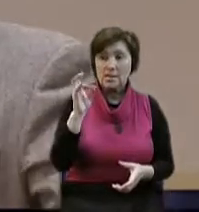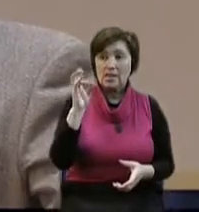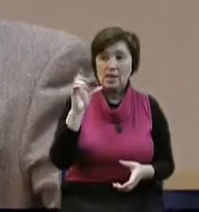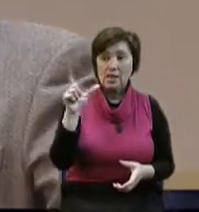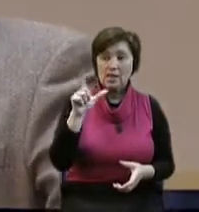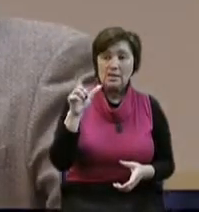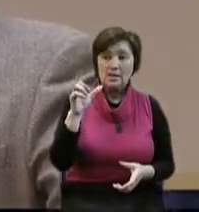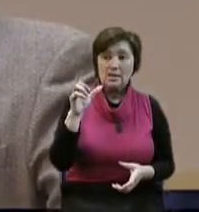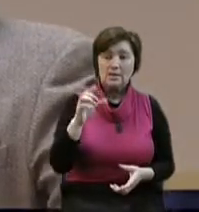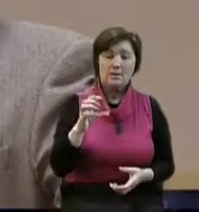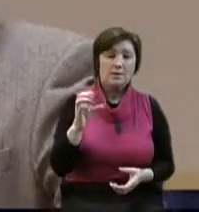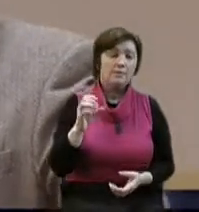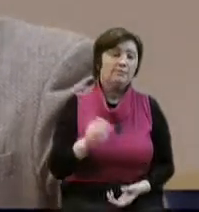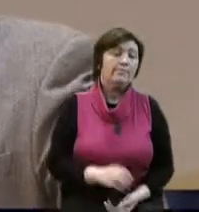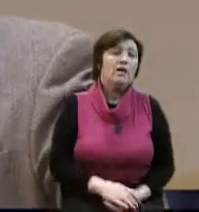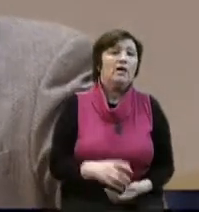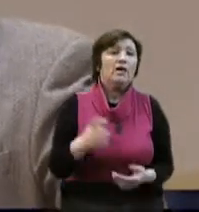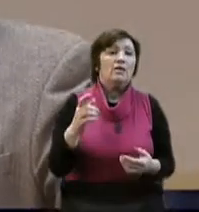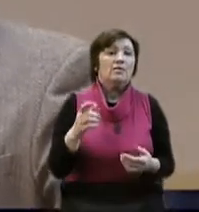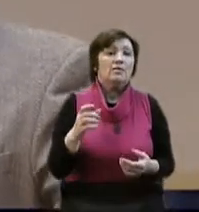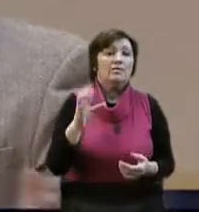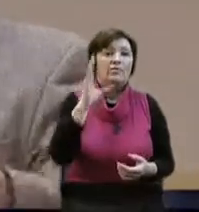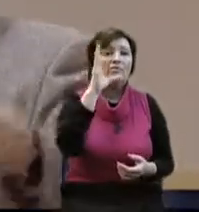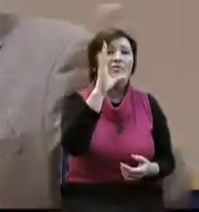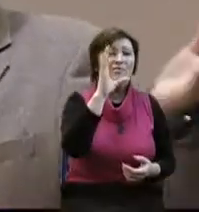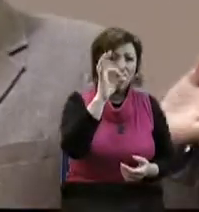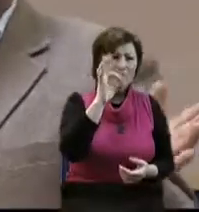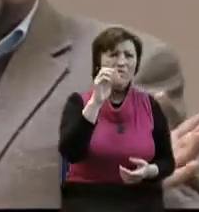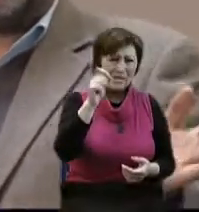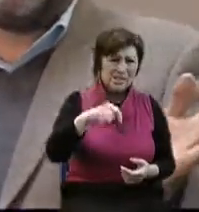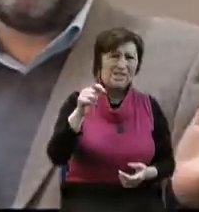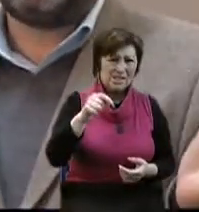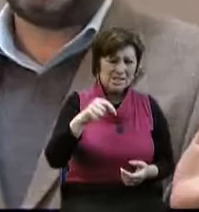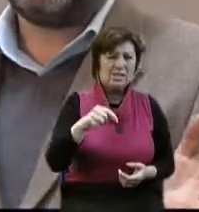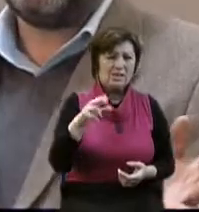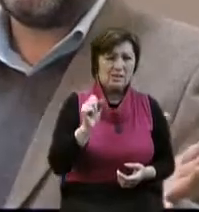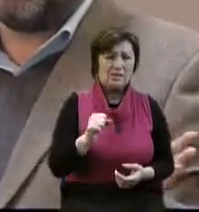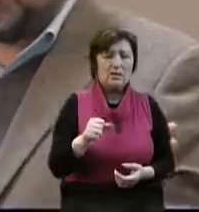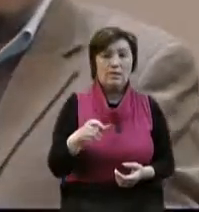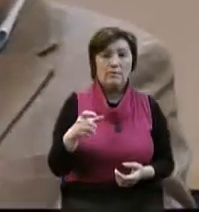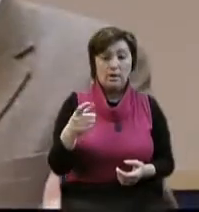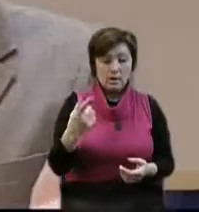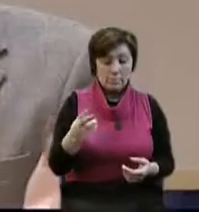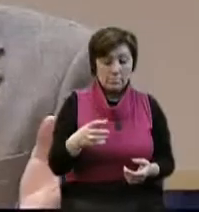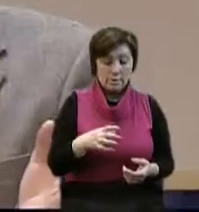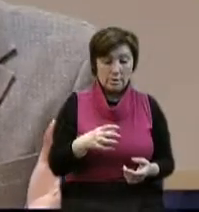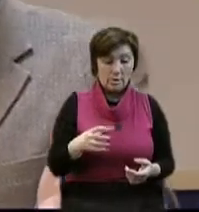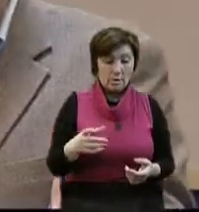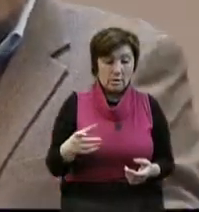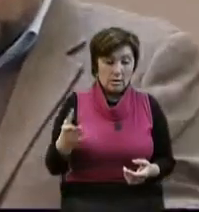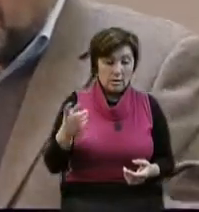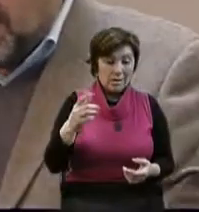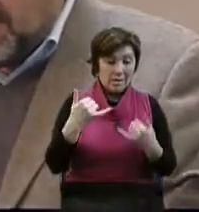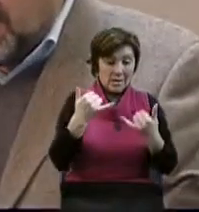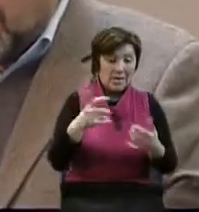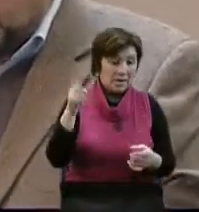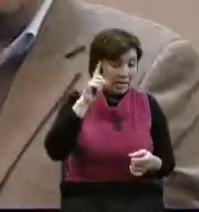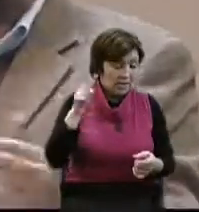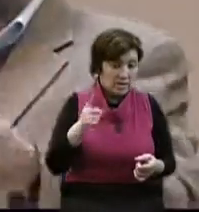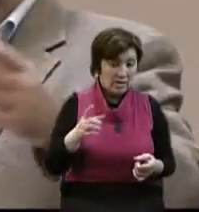это, хотя он является первым на самом деле, но для нас он седьмой день. То есть, это день, когда